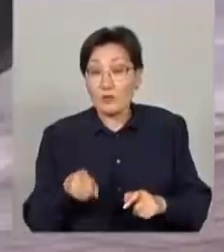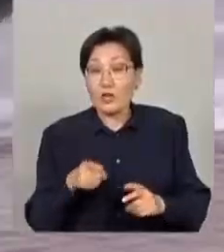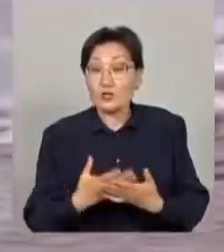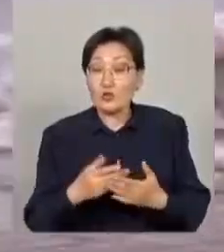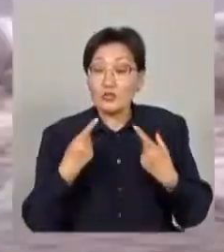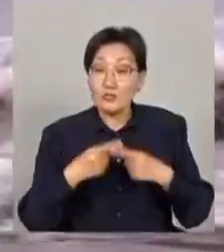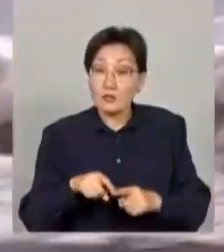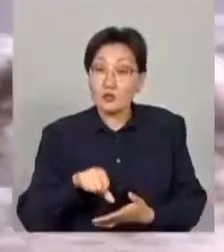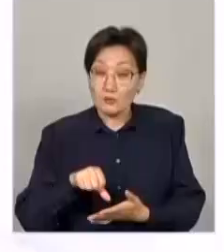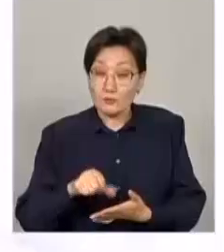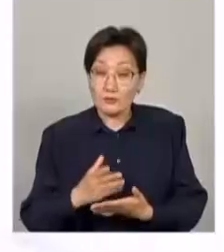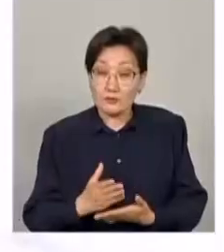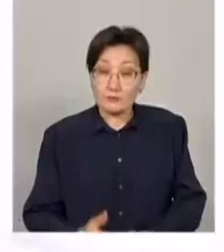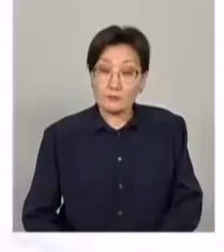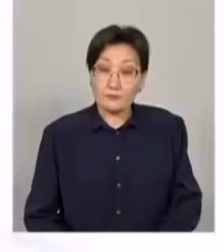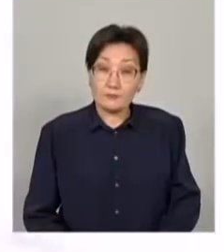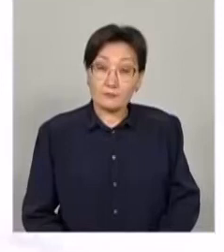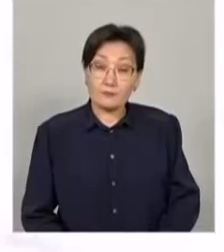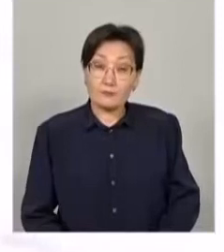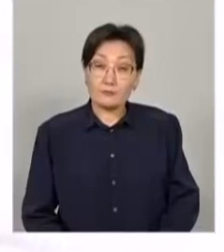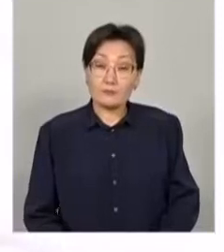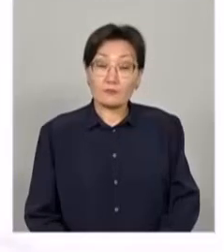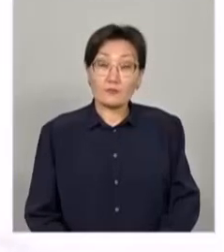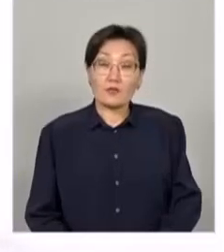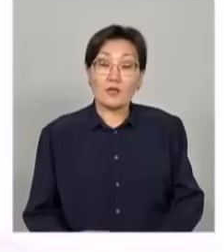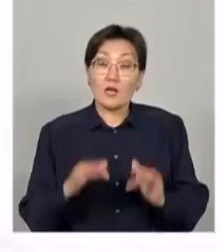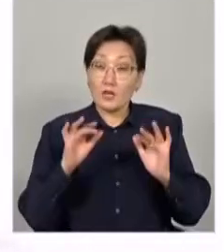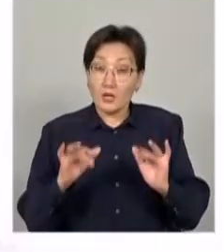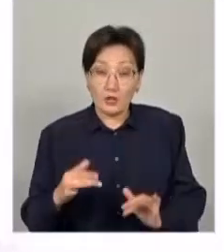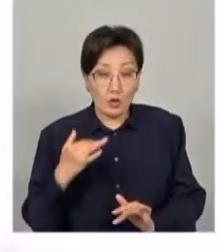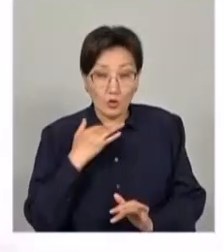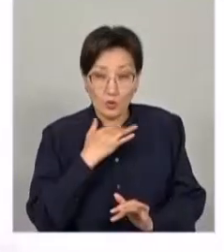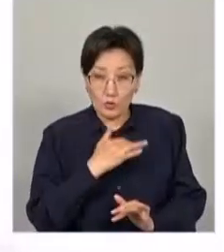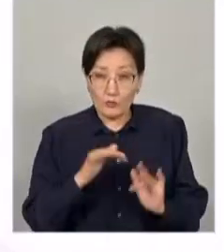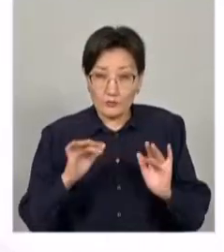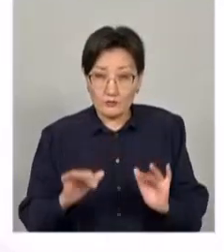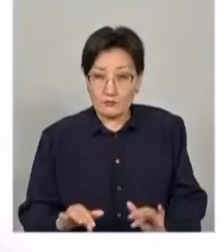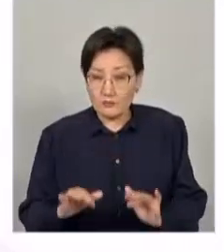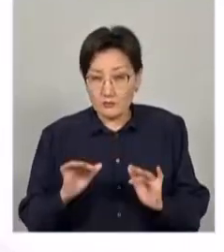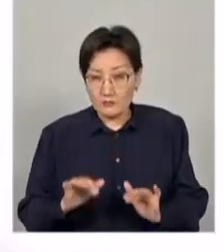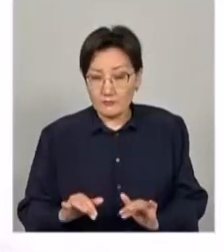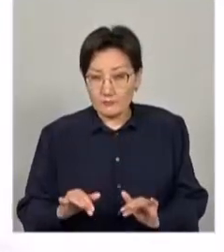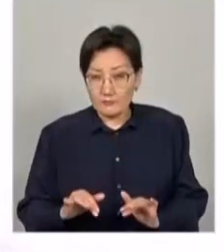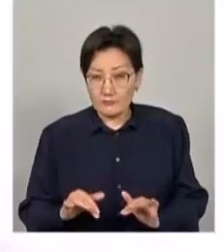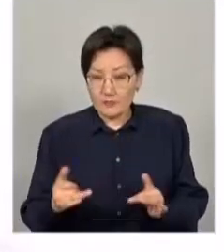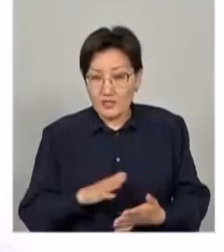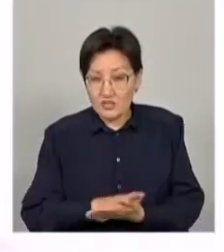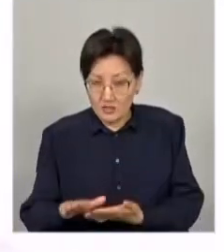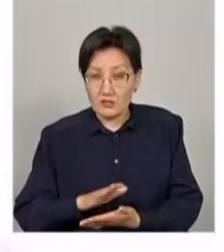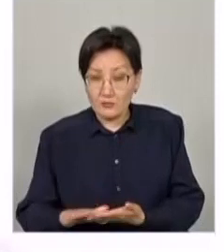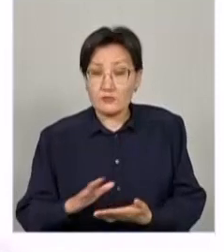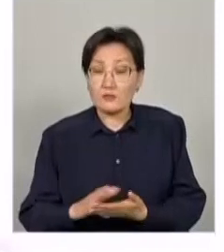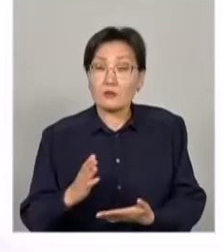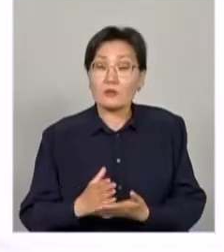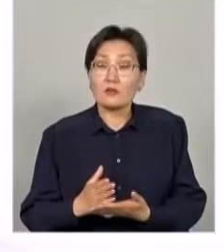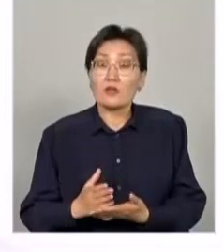техника жұмылдырылған. Қар енді көп жауылды ғой. Қазір мен міне Азия Сұлтан мешітін нетіп атым, тазалап атым. Өйткені